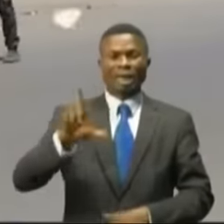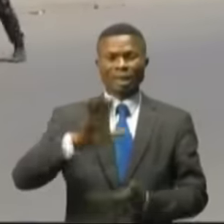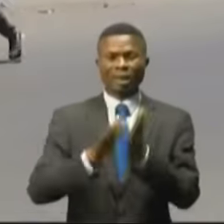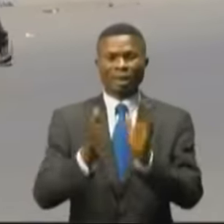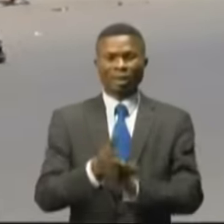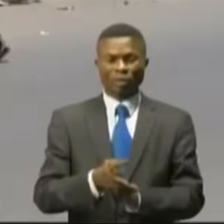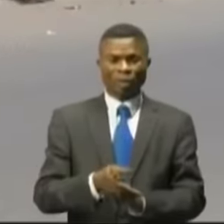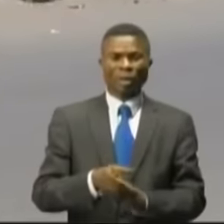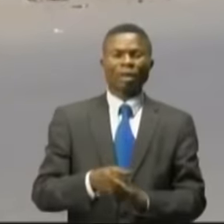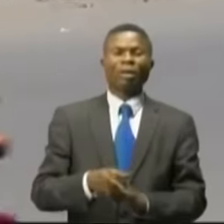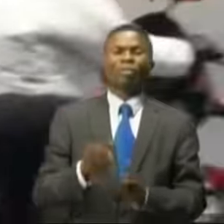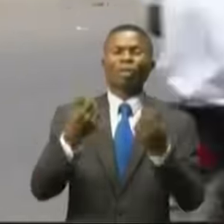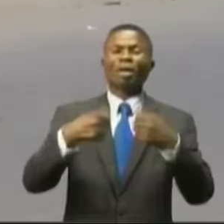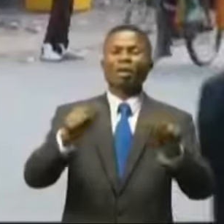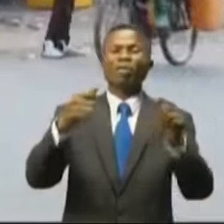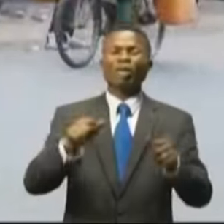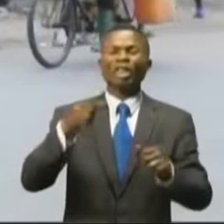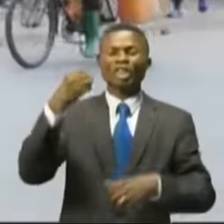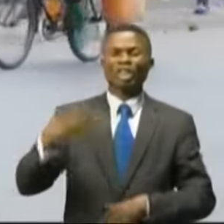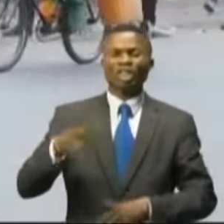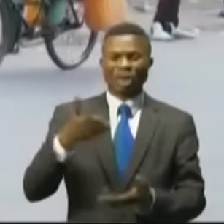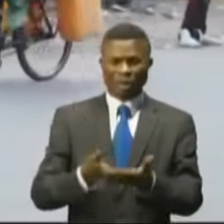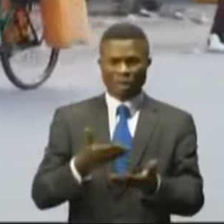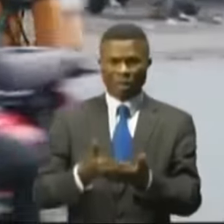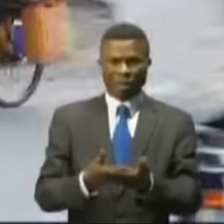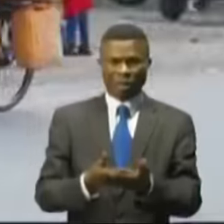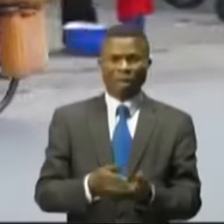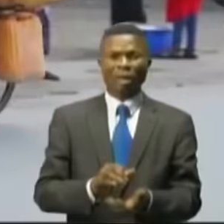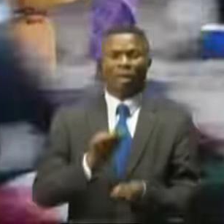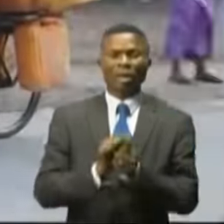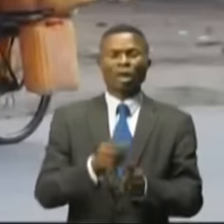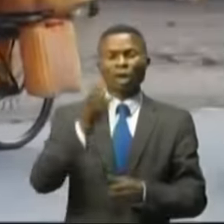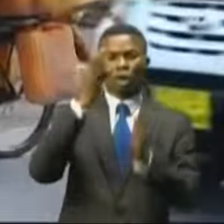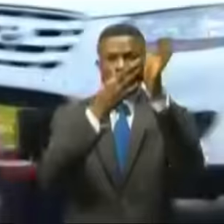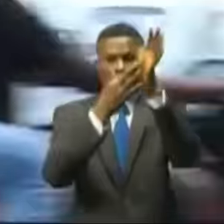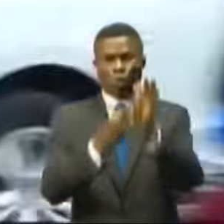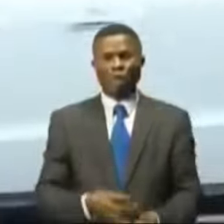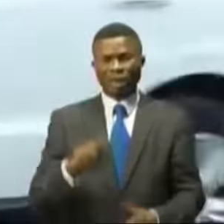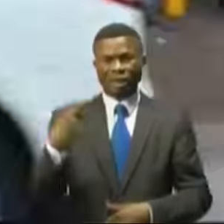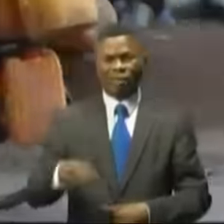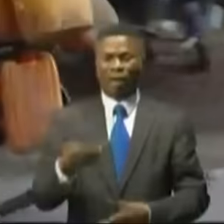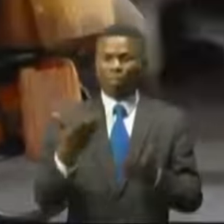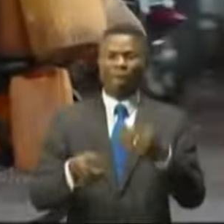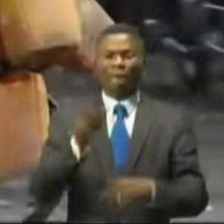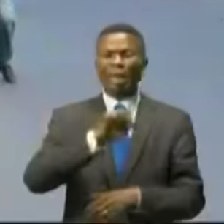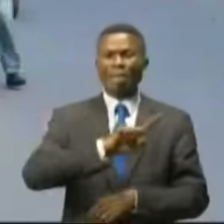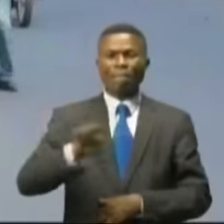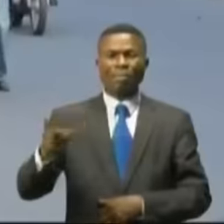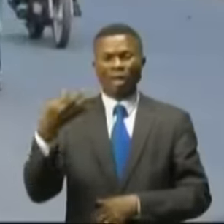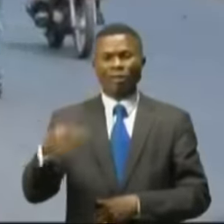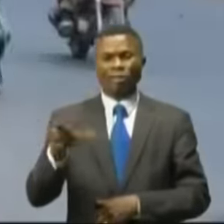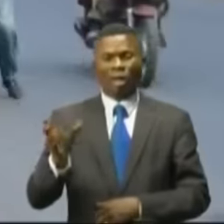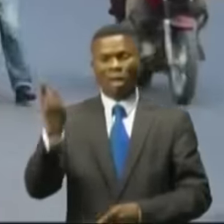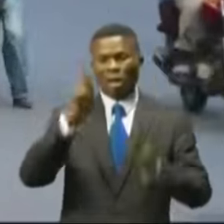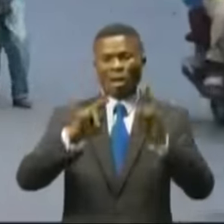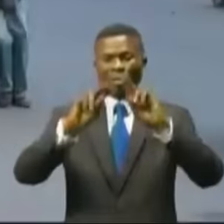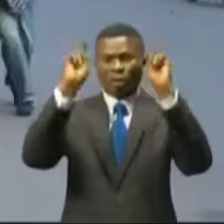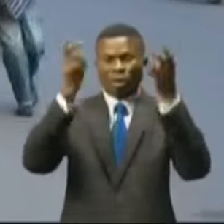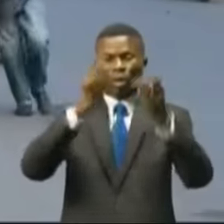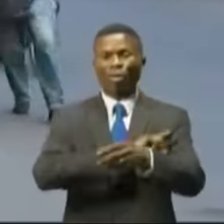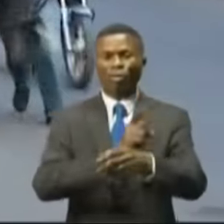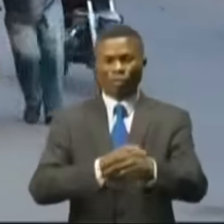varie selon les responsables de ces derniers. 500 francs, 800 francs et même 1000 francs. La population de la ville de Goma,